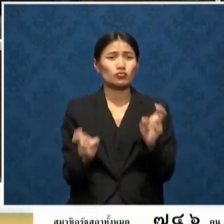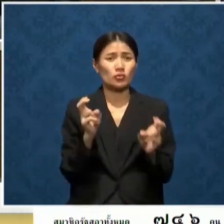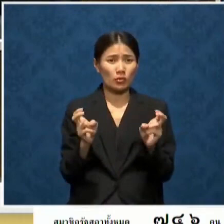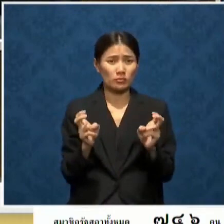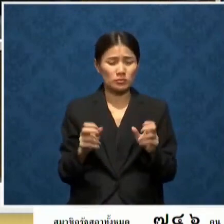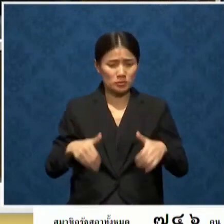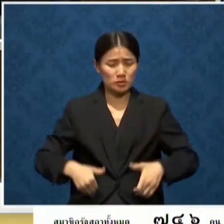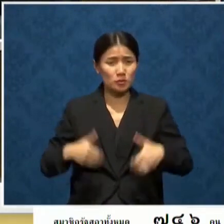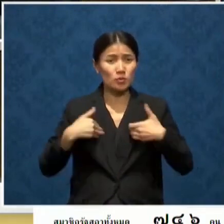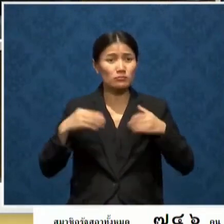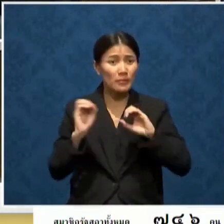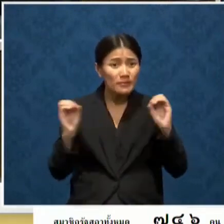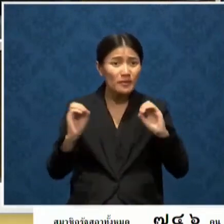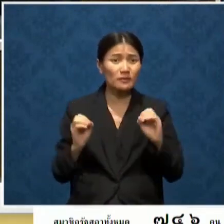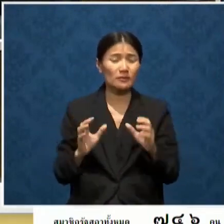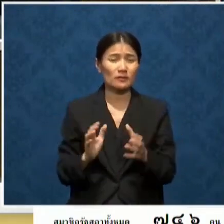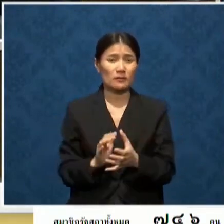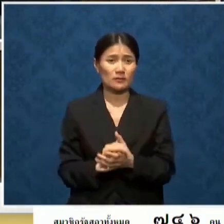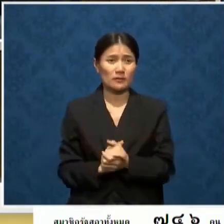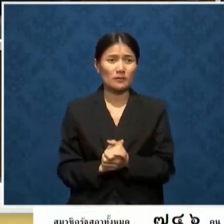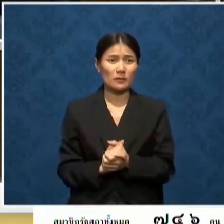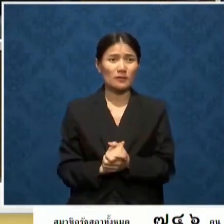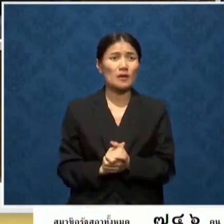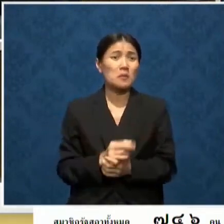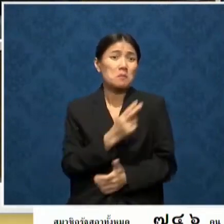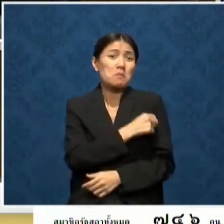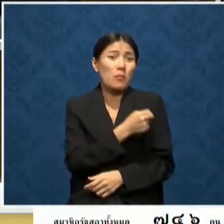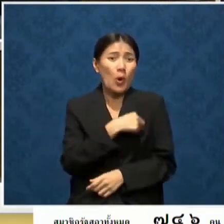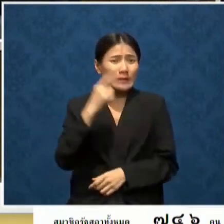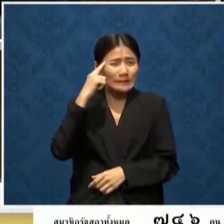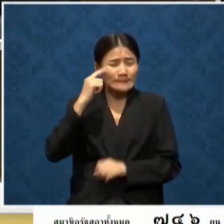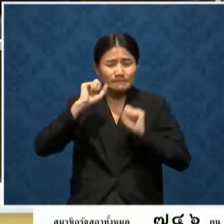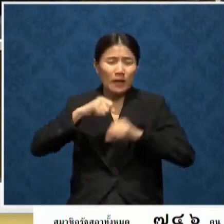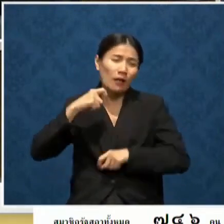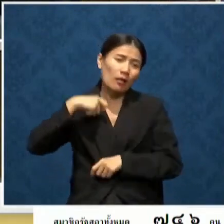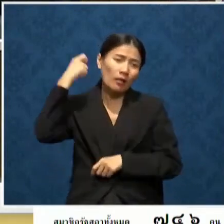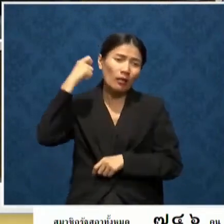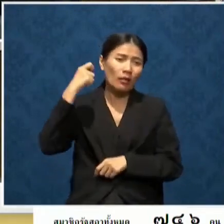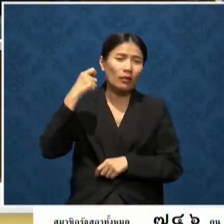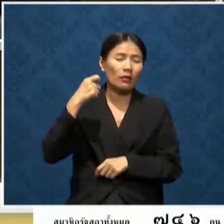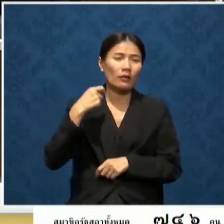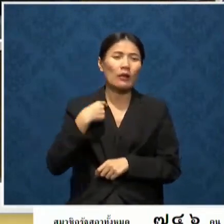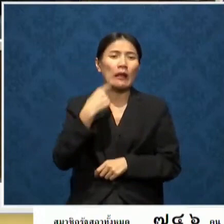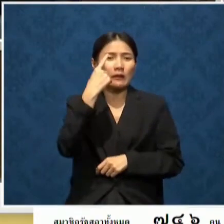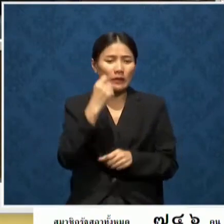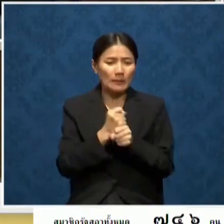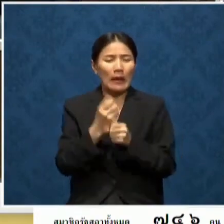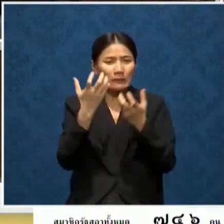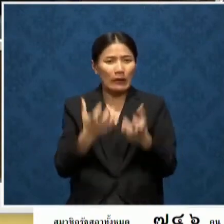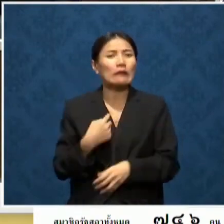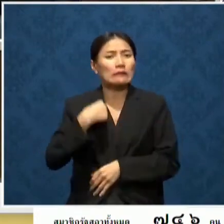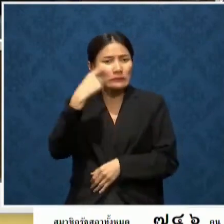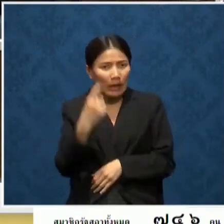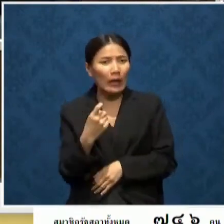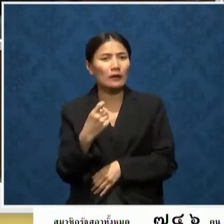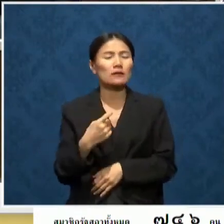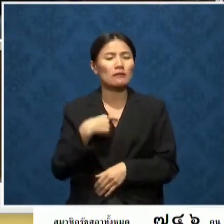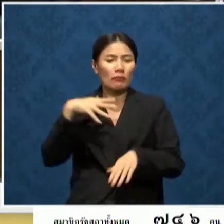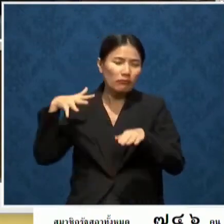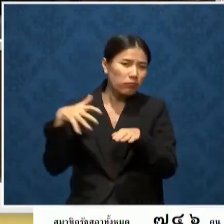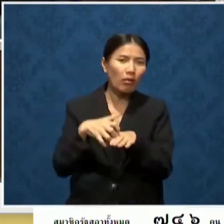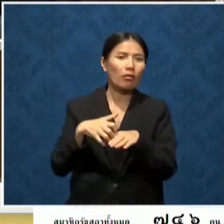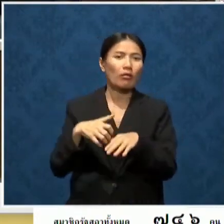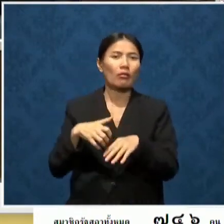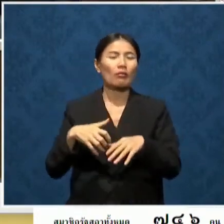มีมนุษยธรมไม่แลกใจเลยครั ทำไมมหมอตดสนใจ ค่าตัวตายหรอเสียชีวิตเพระทำงานหนัก หอเกิดอุบัติเหตุ